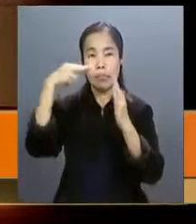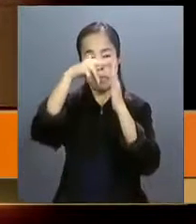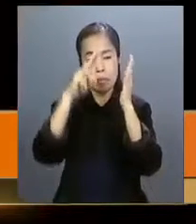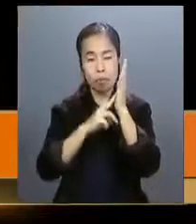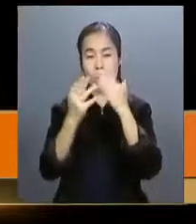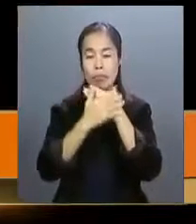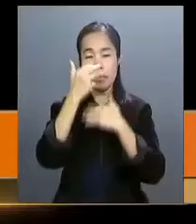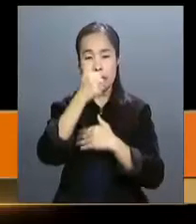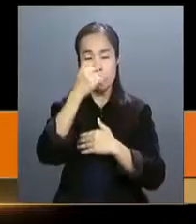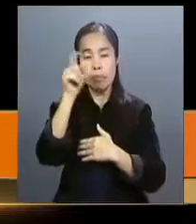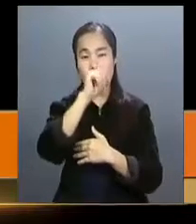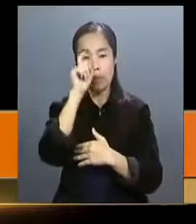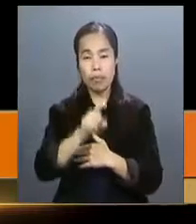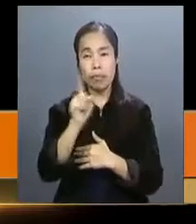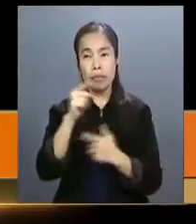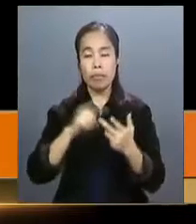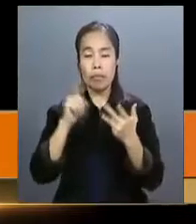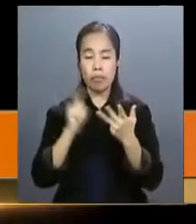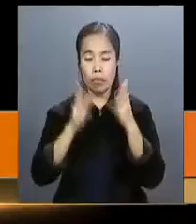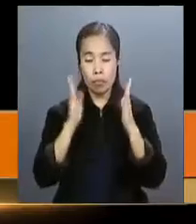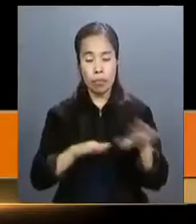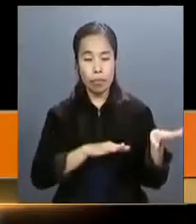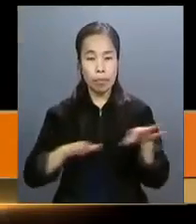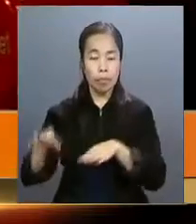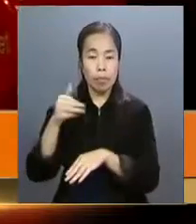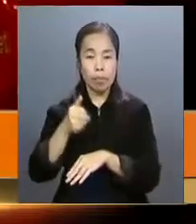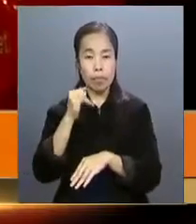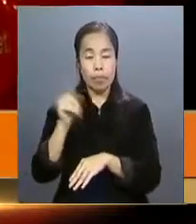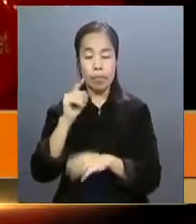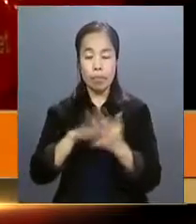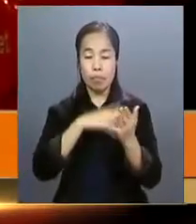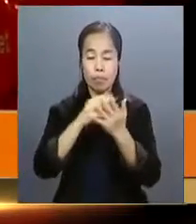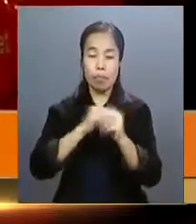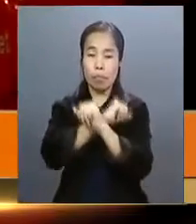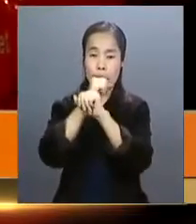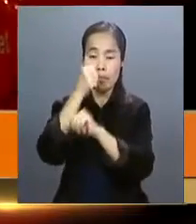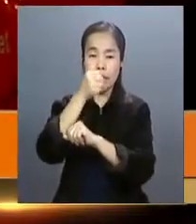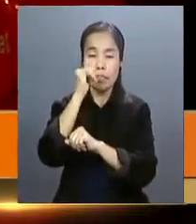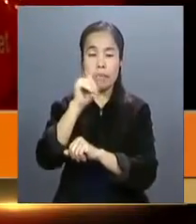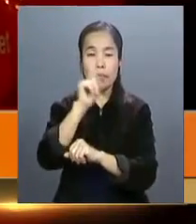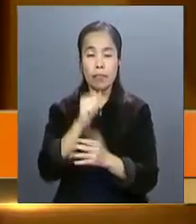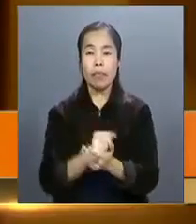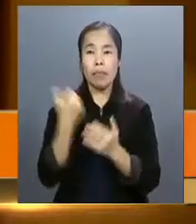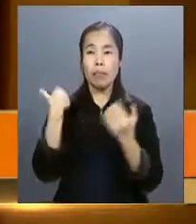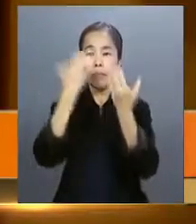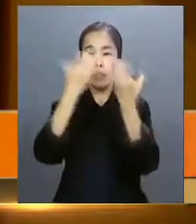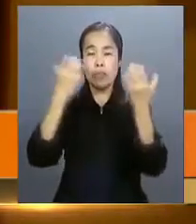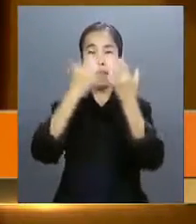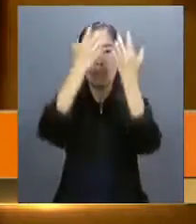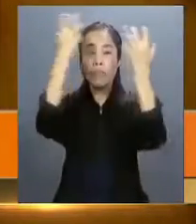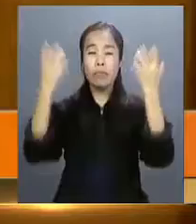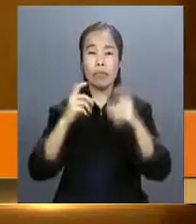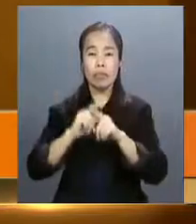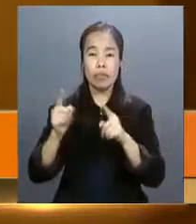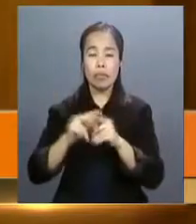มภาพยนตร์ความพร้อมของเจ้าหน้าที่และแผนป้องกันเหตุนอกจากนี้นะคะก็ยังพบวัสดุตกแต่งโรงภาพยนตร์เป็นวัสดุที่ติด